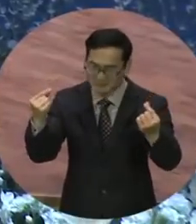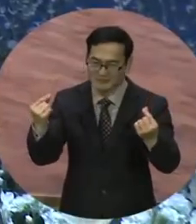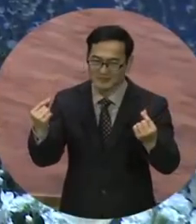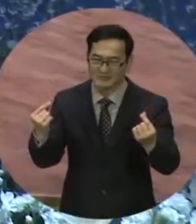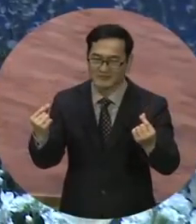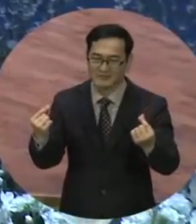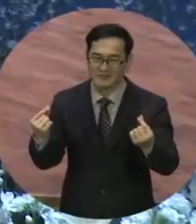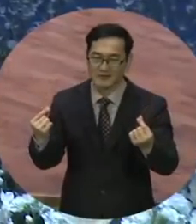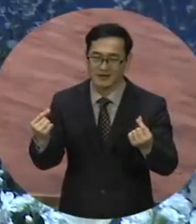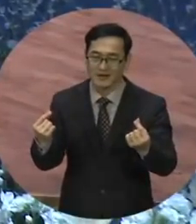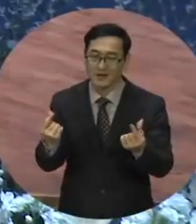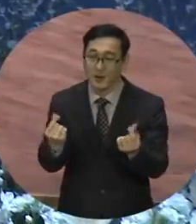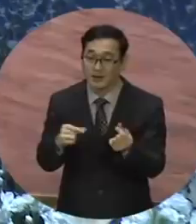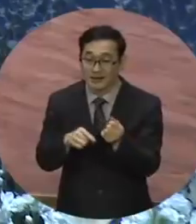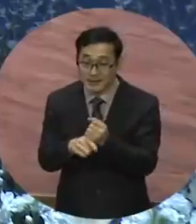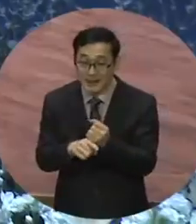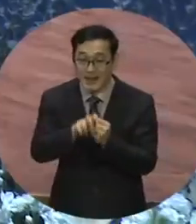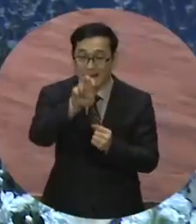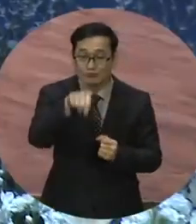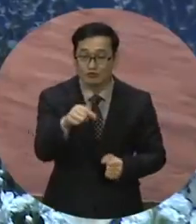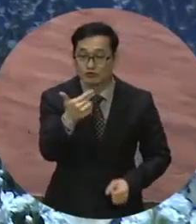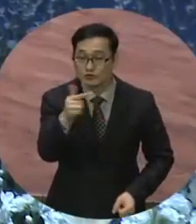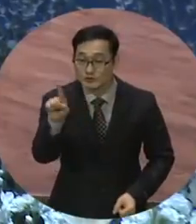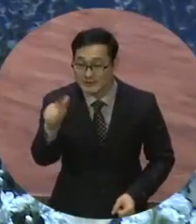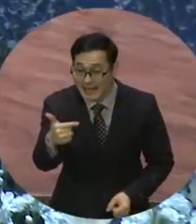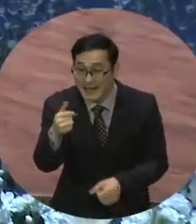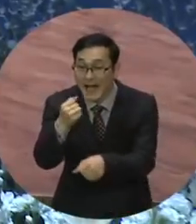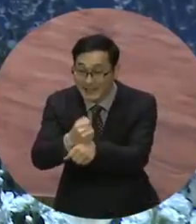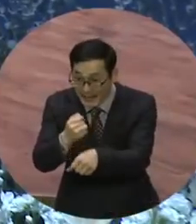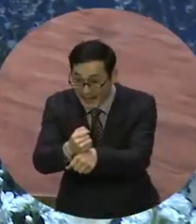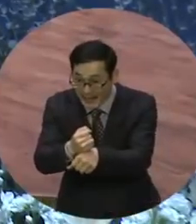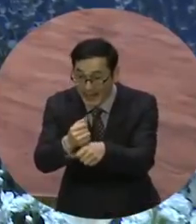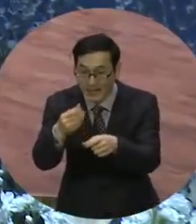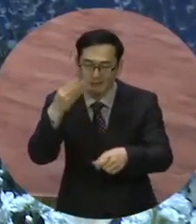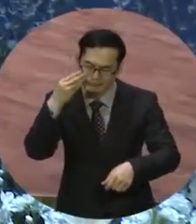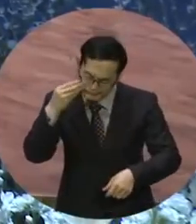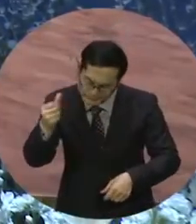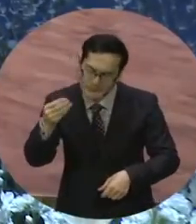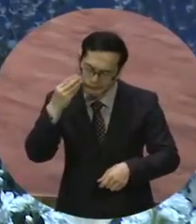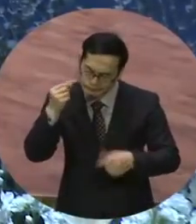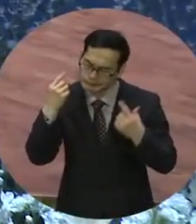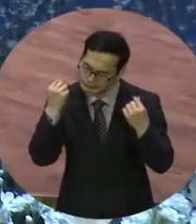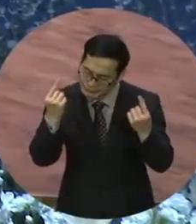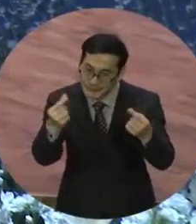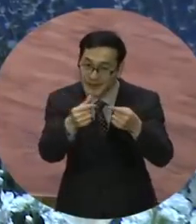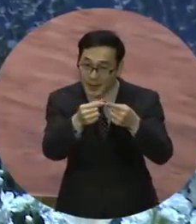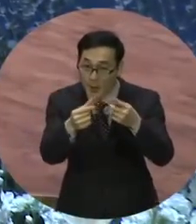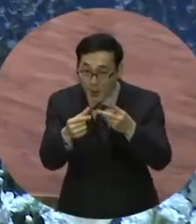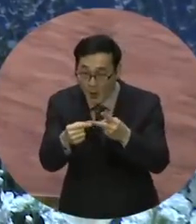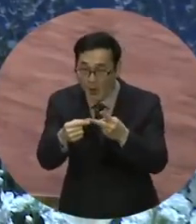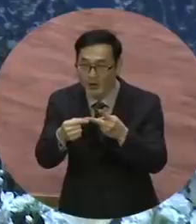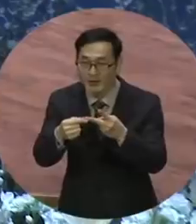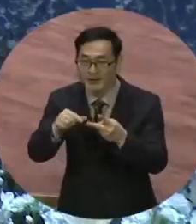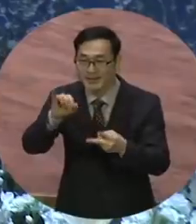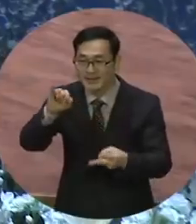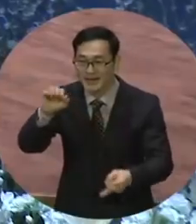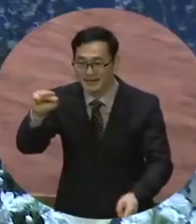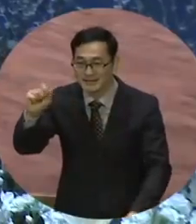단어와 사람을 의미하는 이 영적 전미사 이스트를 합한 거예요.